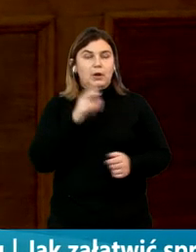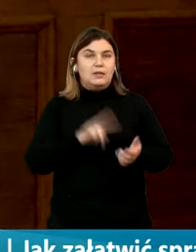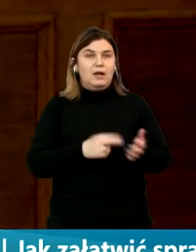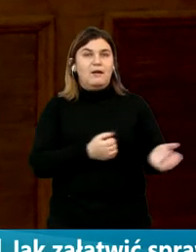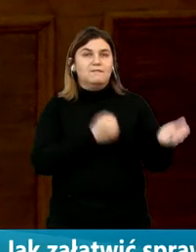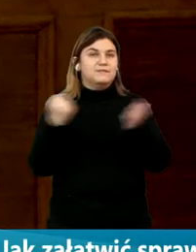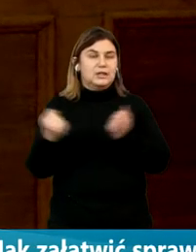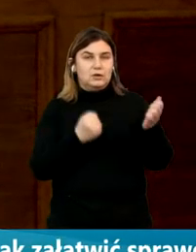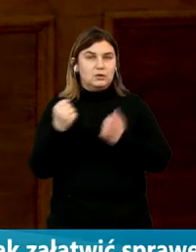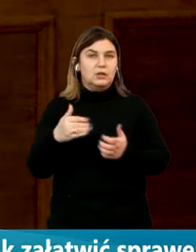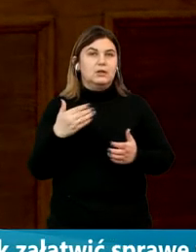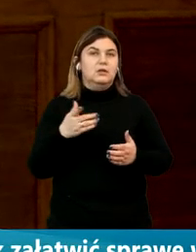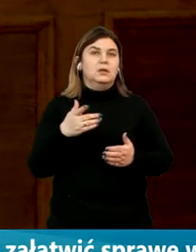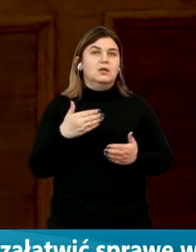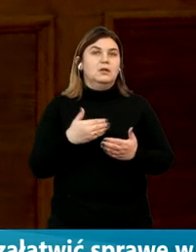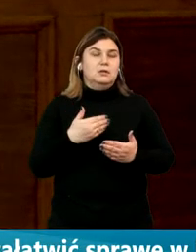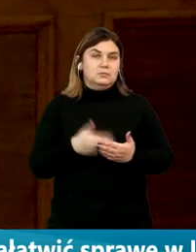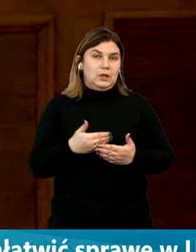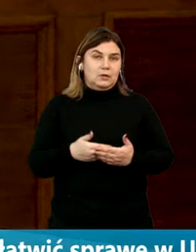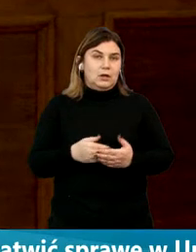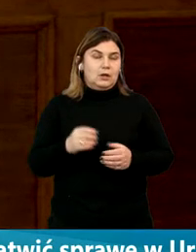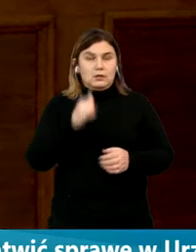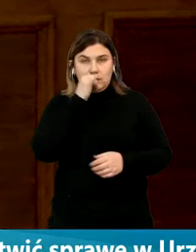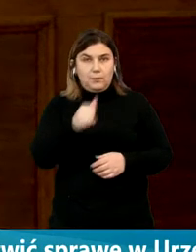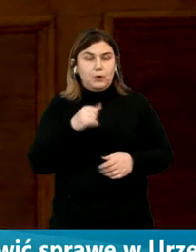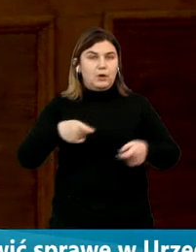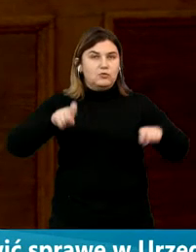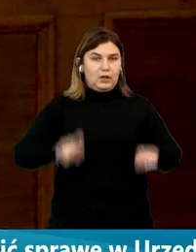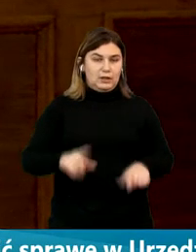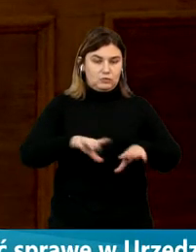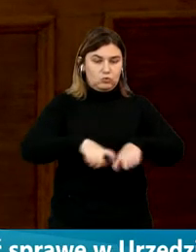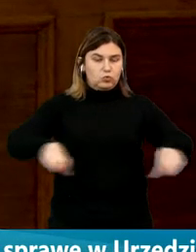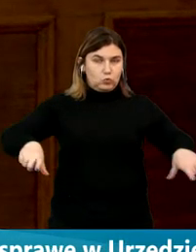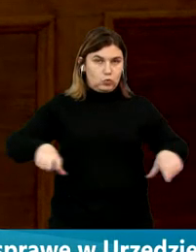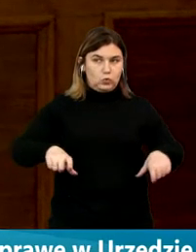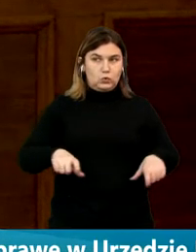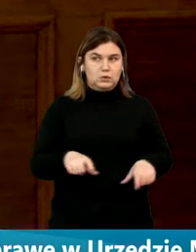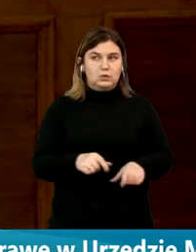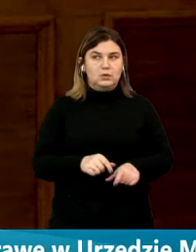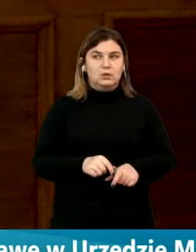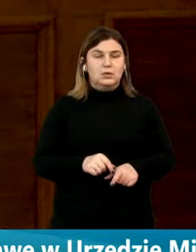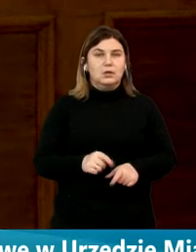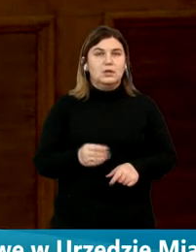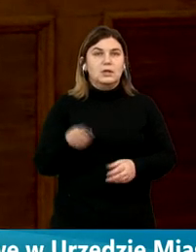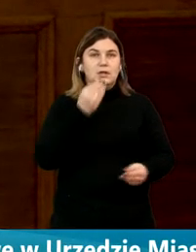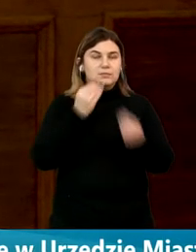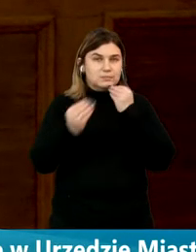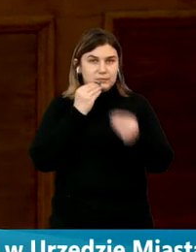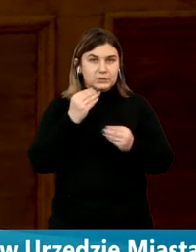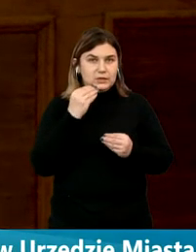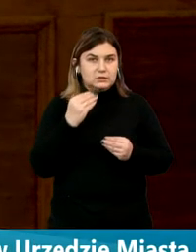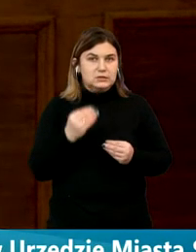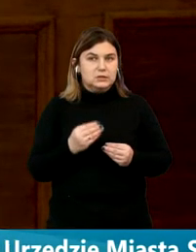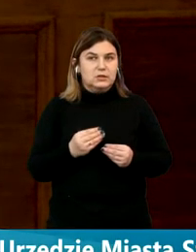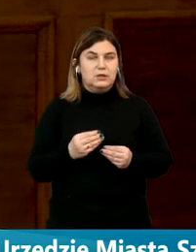zatem oczywiście nie możemy siadać przy stolikach i delektować się tym jedzeniem